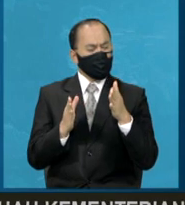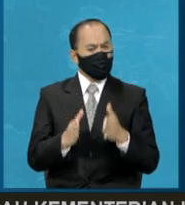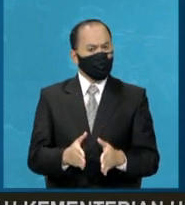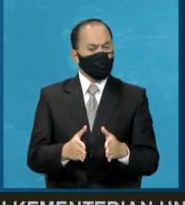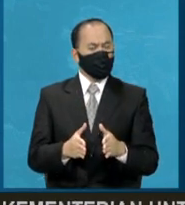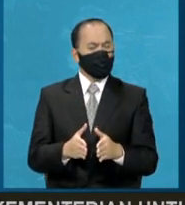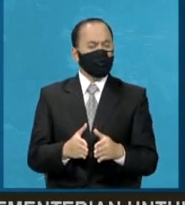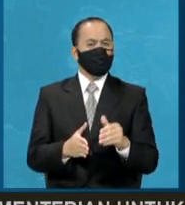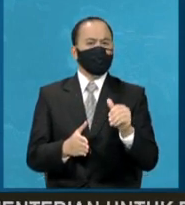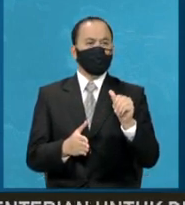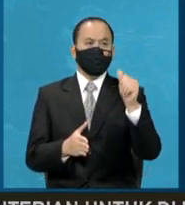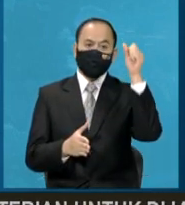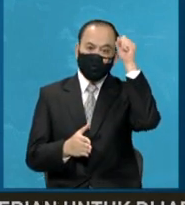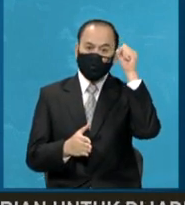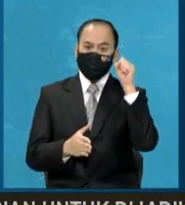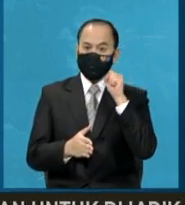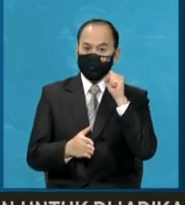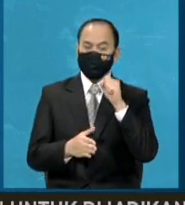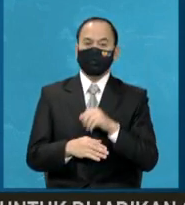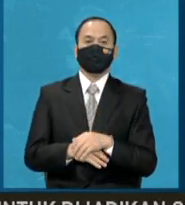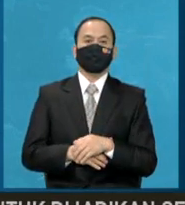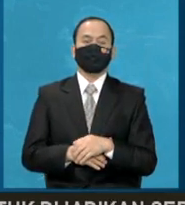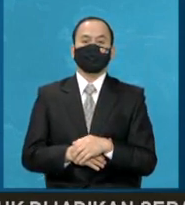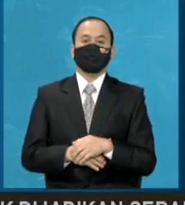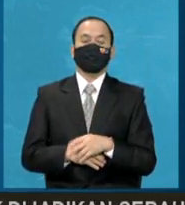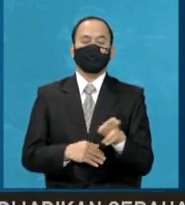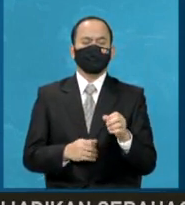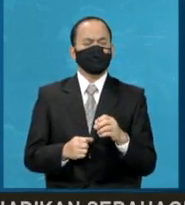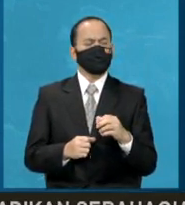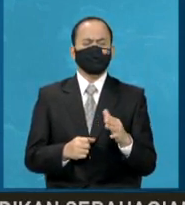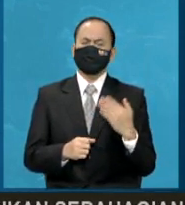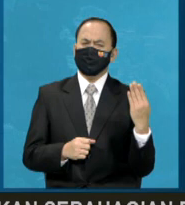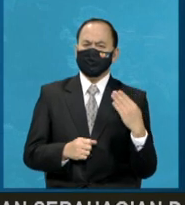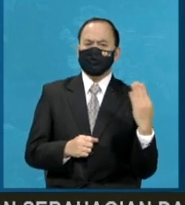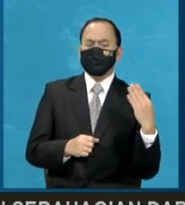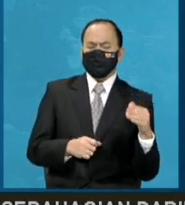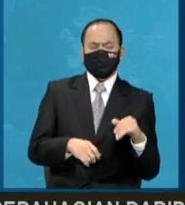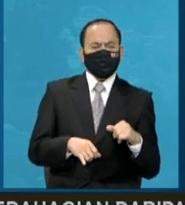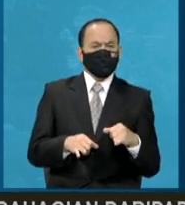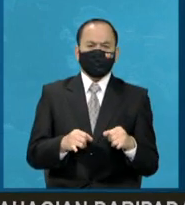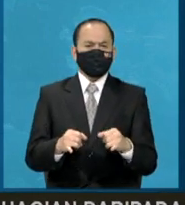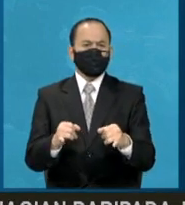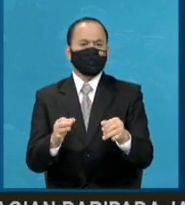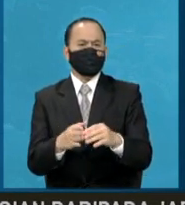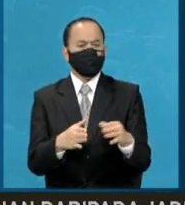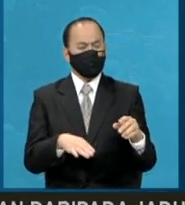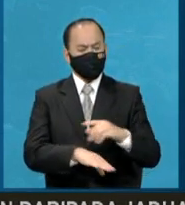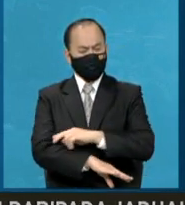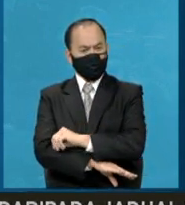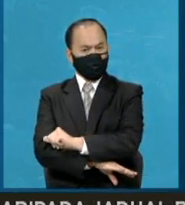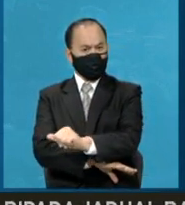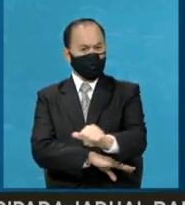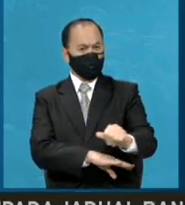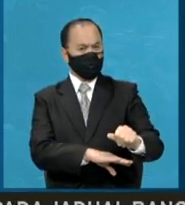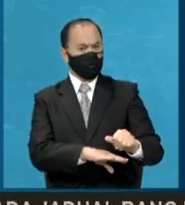orang adik beradik tersebut dan mereka didapati sering melakukan perjalanan melalui perairan Brunei ke